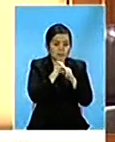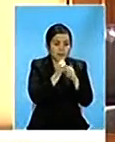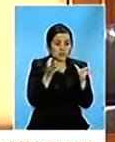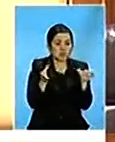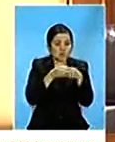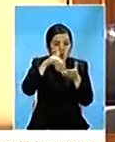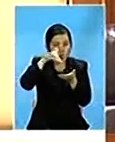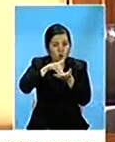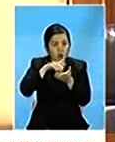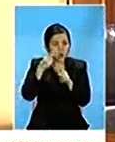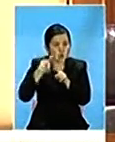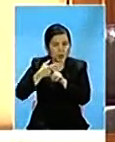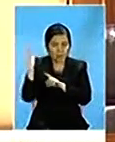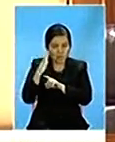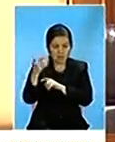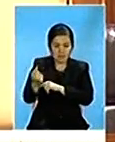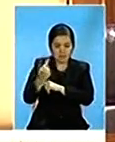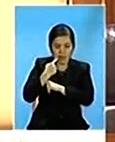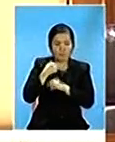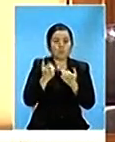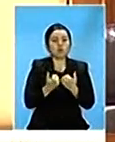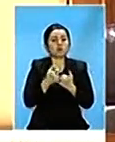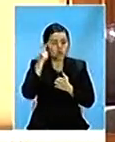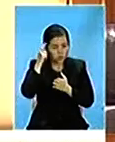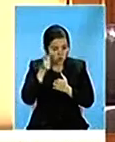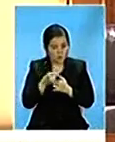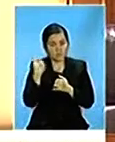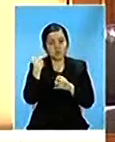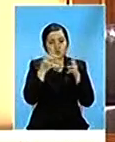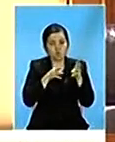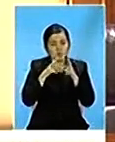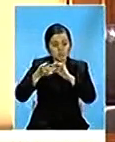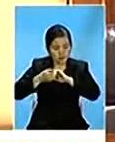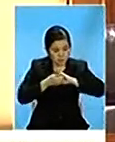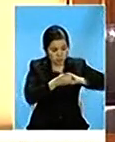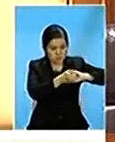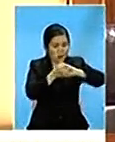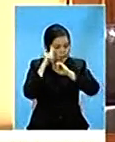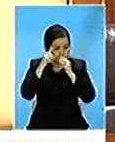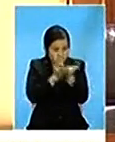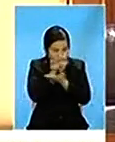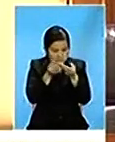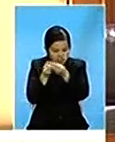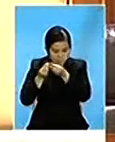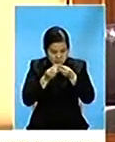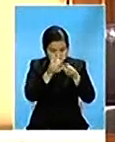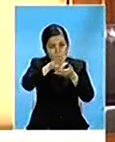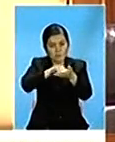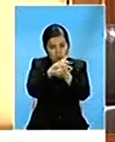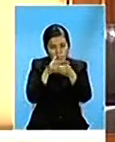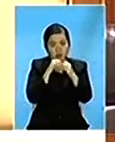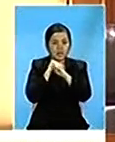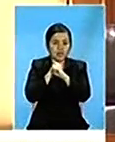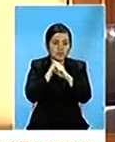ไม่ได้นะครับเพราะฉะนั้นถามผมวันนี้นะครับผมก็คิดว่ามันจะต้องมีขบวนการการทำงานร่วมกันการวางแผนร่วมกันนะครับในการระบายน้ำน